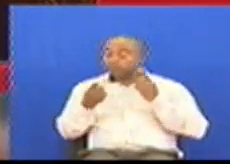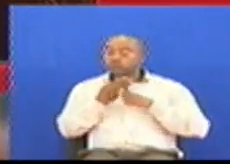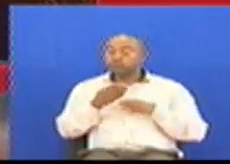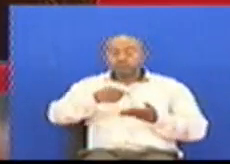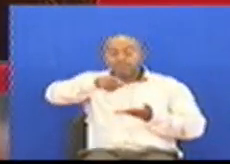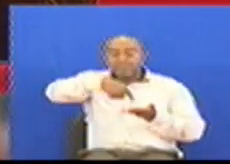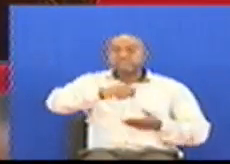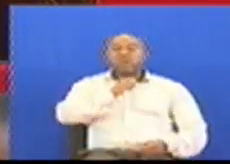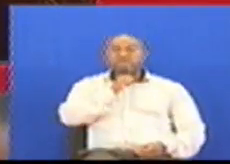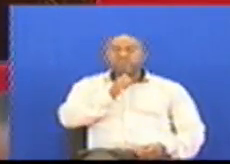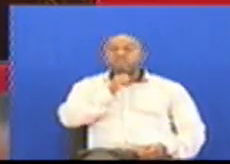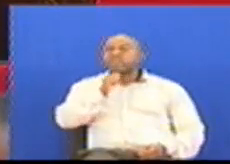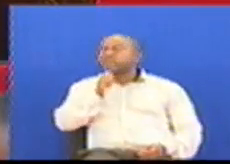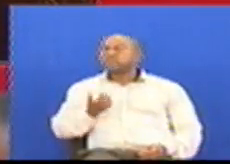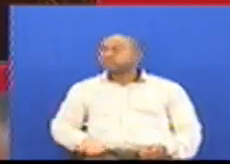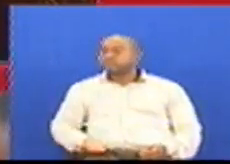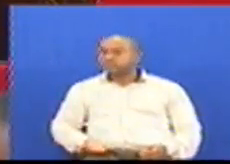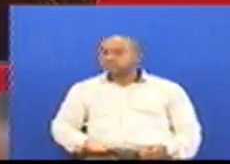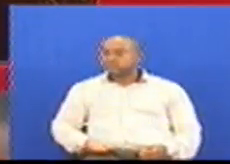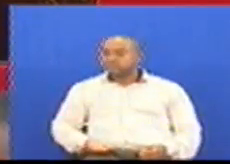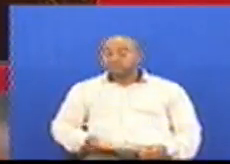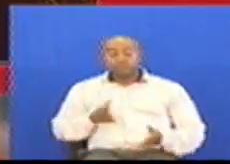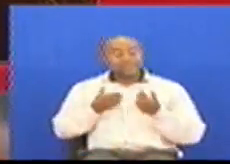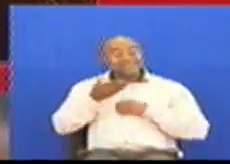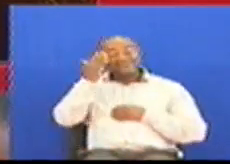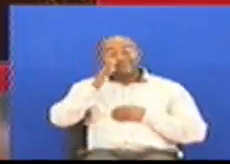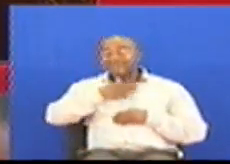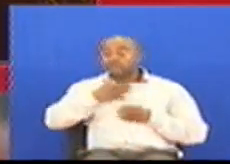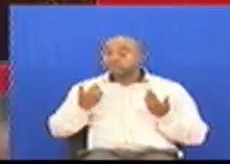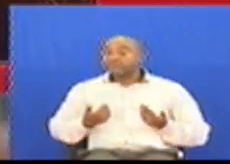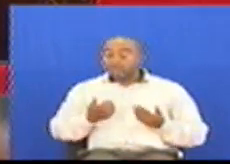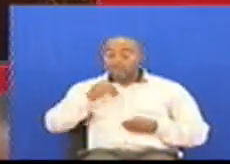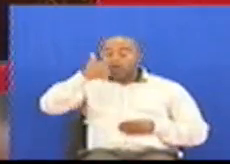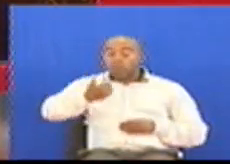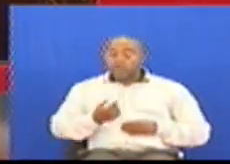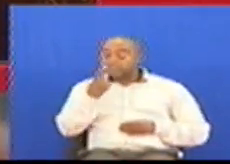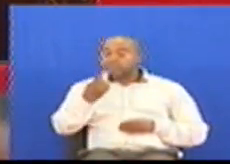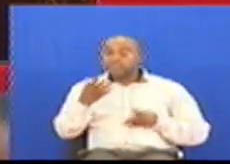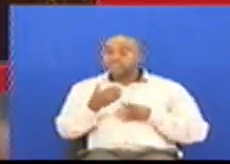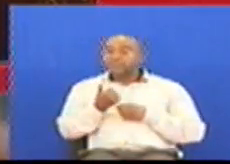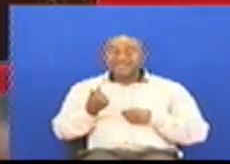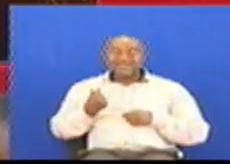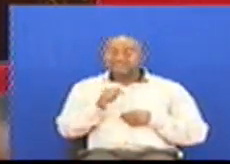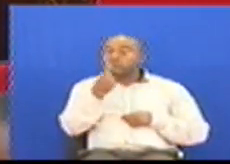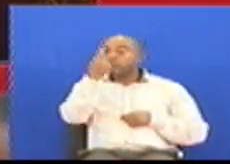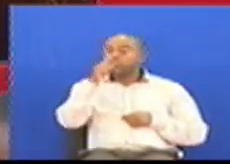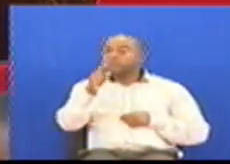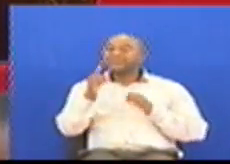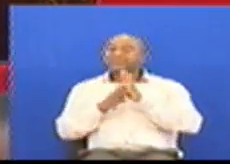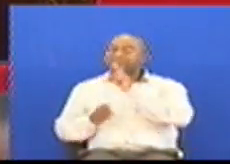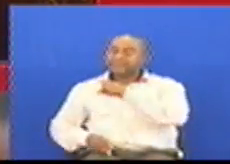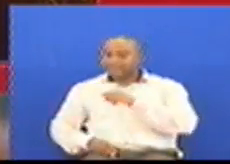hili jambo nalo lifikie mwisho. Mimi niseme kwa sababu serikali yetu sasa hivi kwa mwezi nakusanya 1.9 trillion, basi